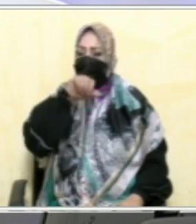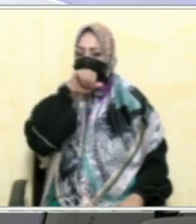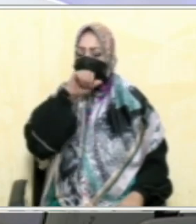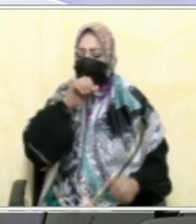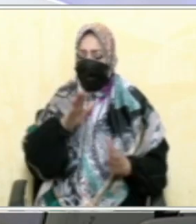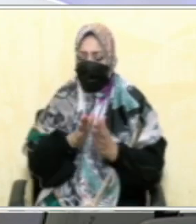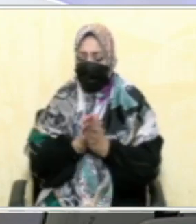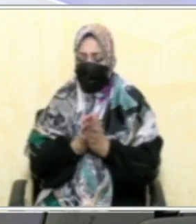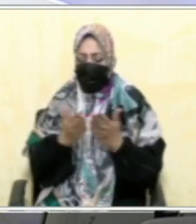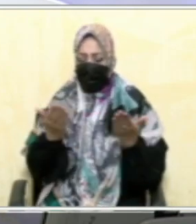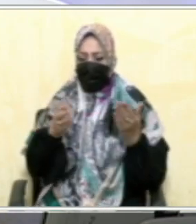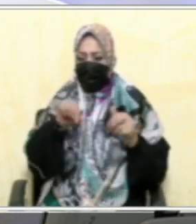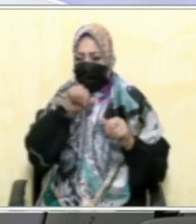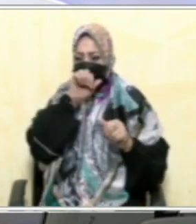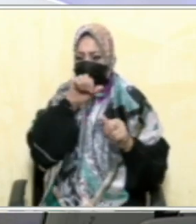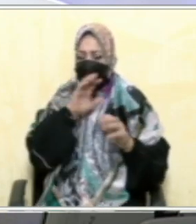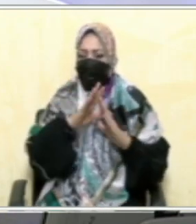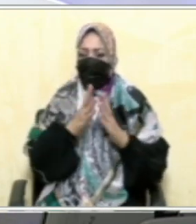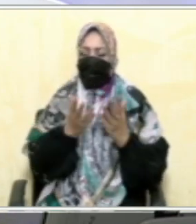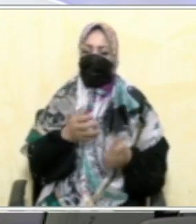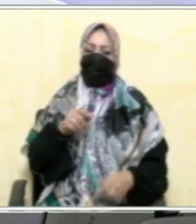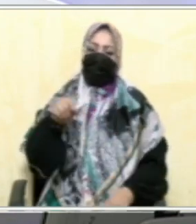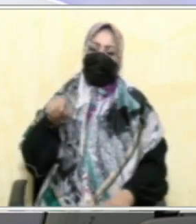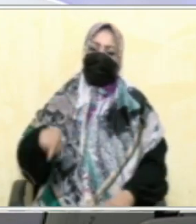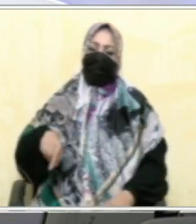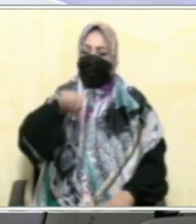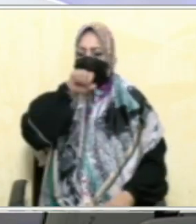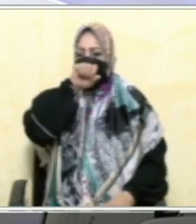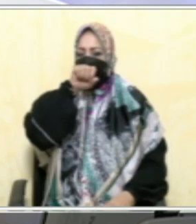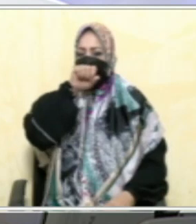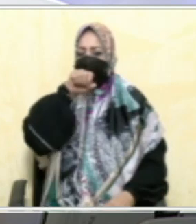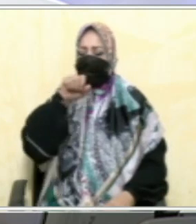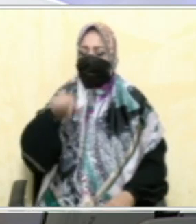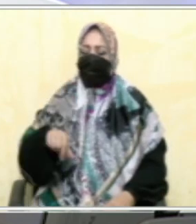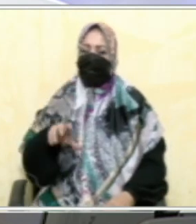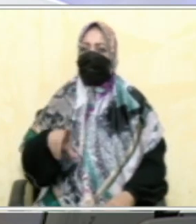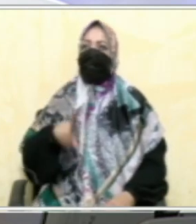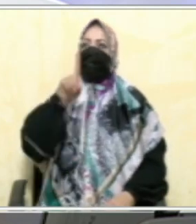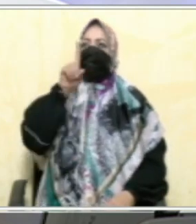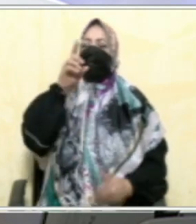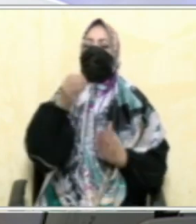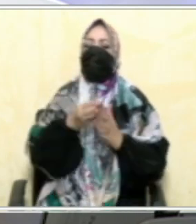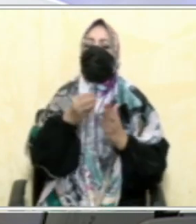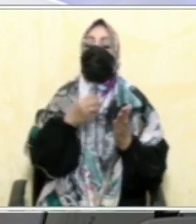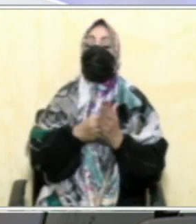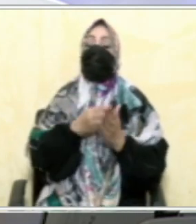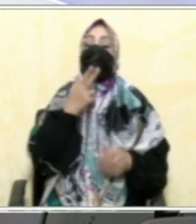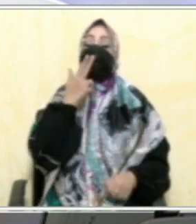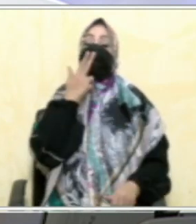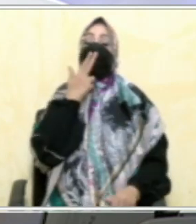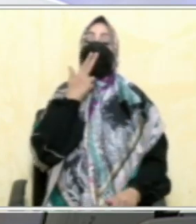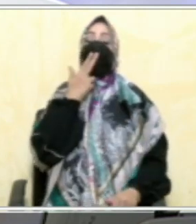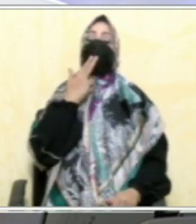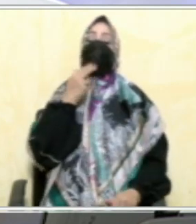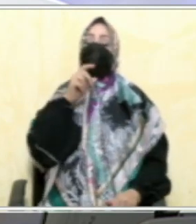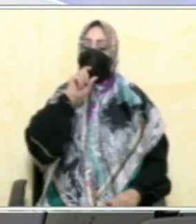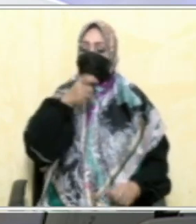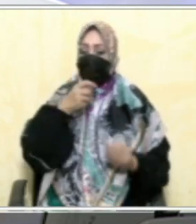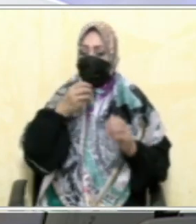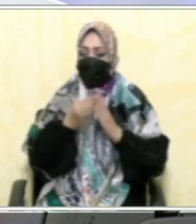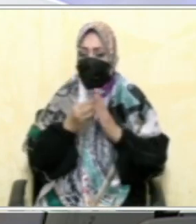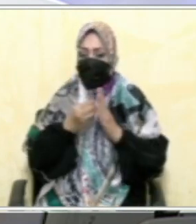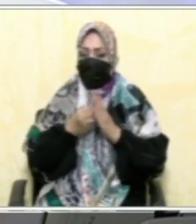وتعالى الجنوب والحائض عن مسه، فقال لا بأس بأن تقرأ من النقال، لأن